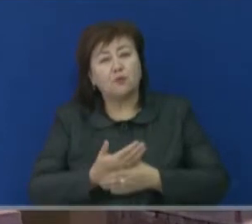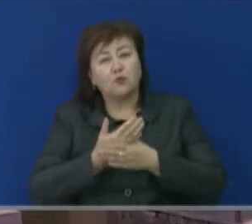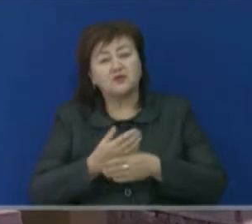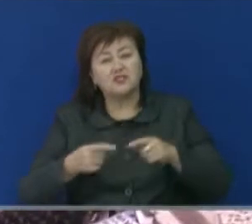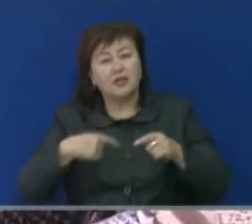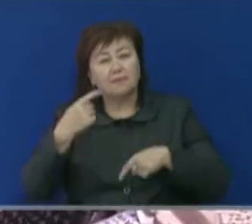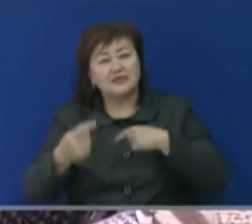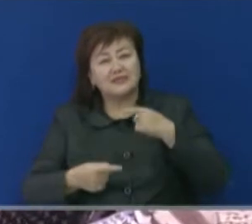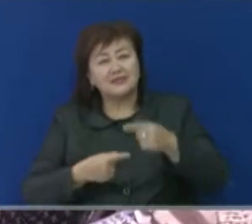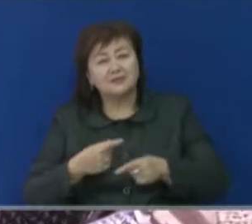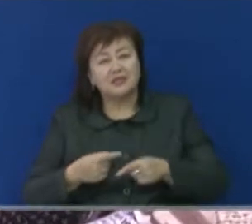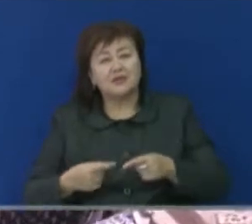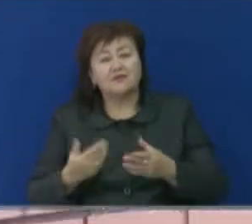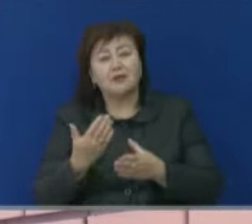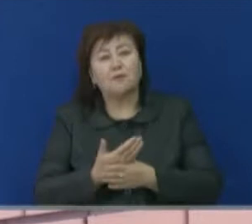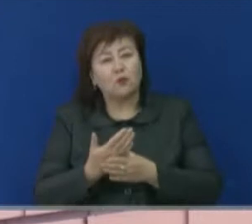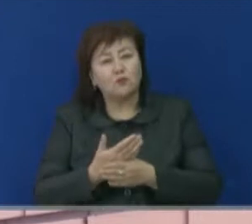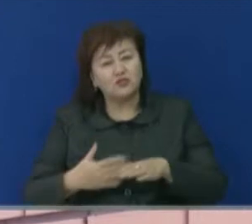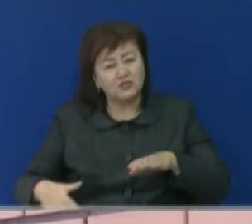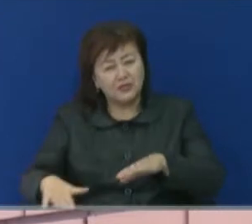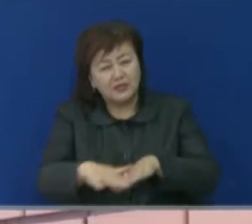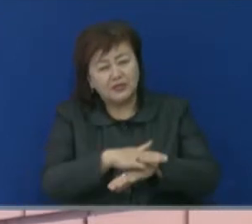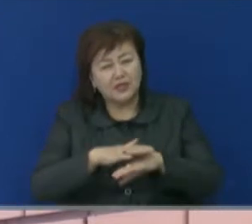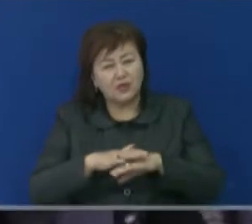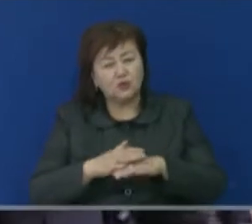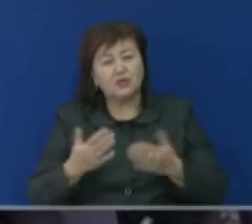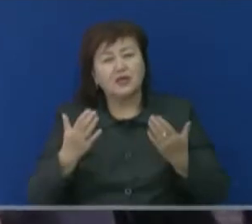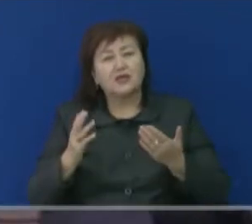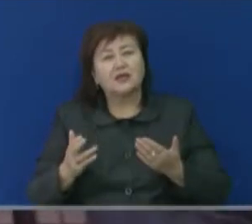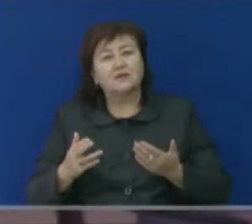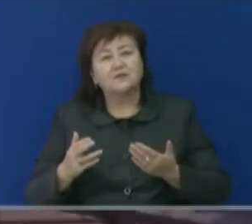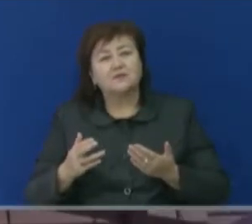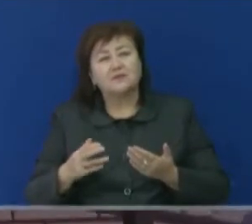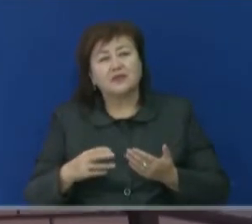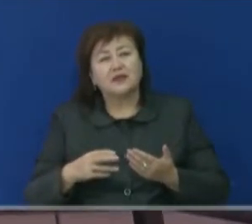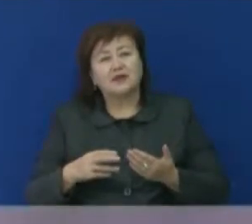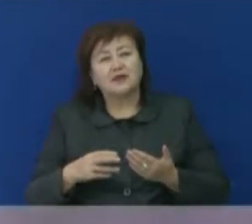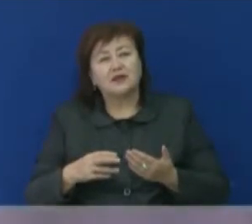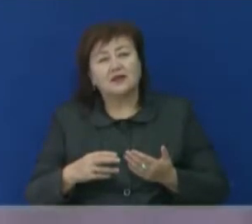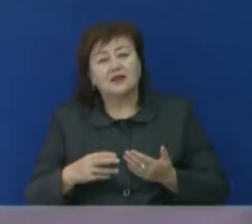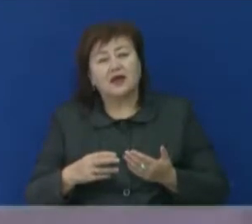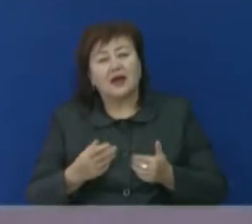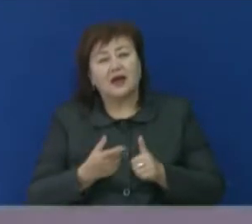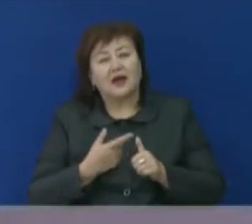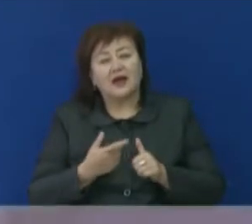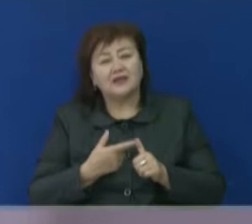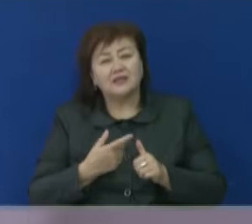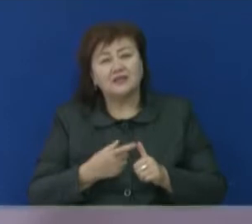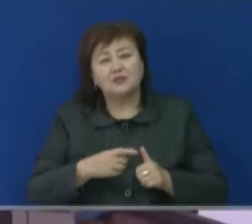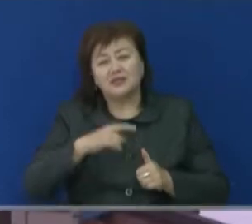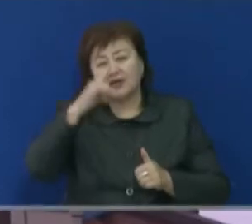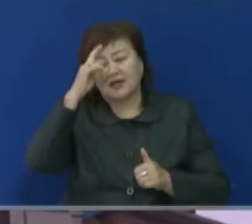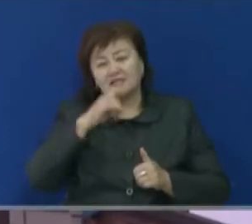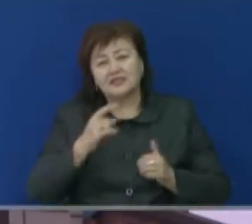тұрғызылған. Ашылу салтанатында оның құрылысына қолдау көрсеткен кәсіпкерлерге Қазақстан мұсылмандар діни басқармасы атынан алғыс хаттар